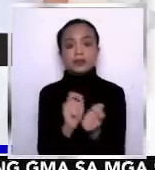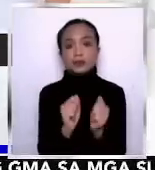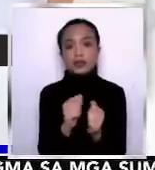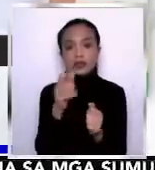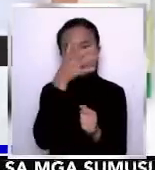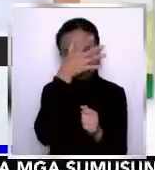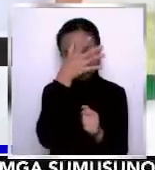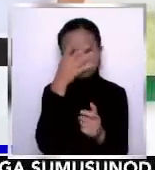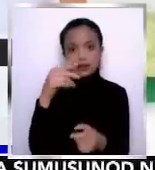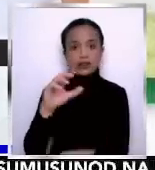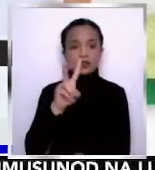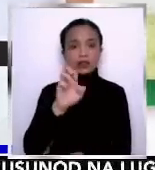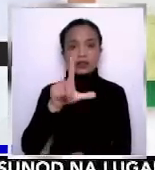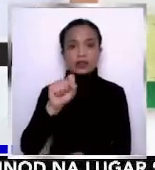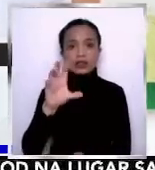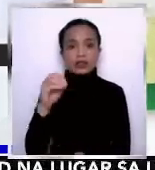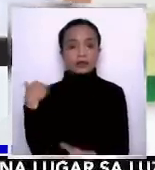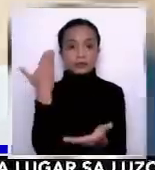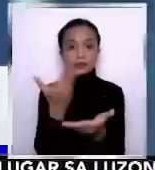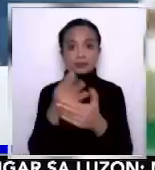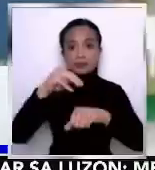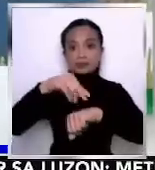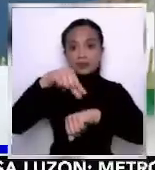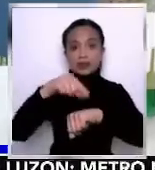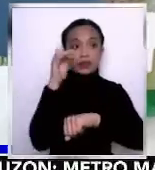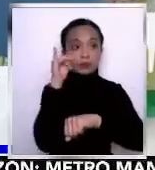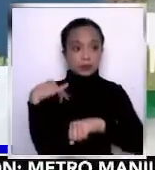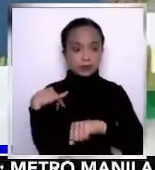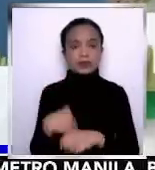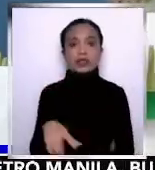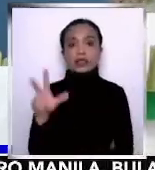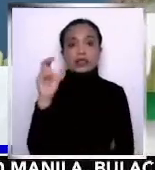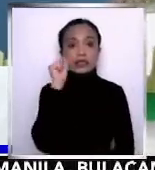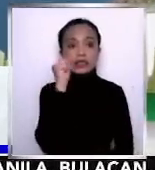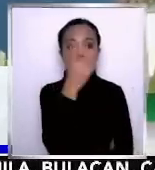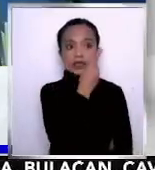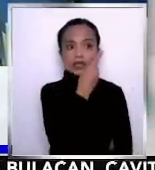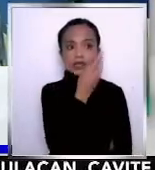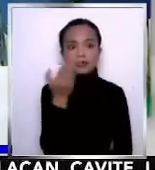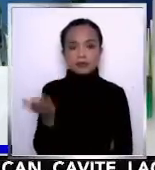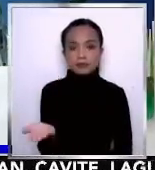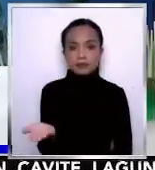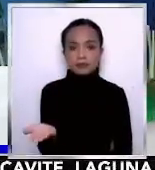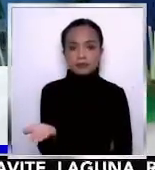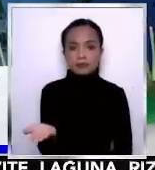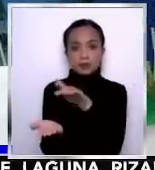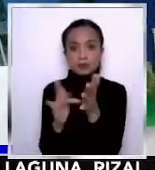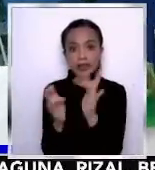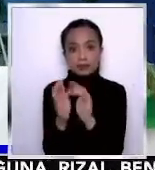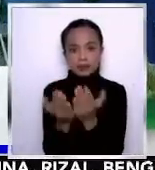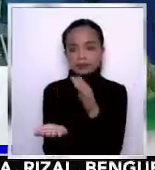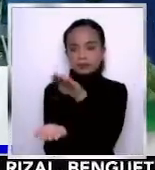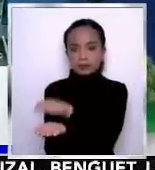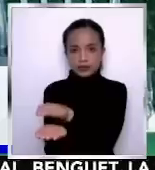Presbitero Velasco sa kanyang pagdating sa Marinduque kahapon. Si Duterte ang humawak ng Biblia sa panunumpa ni Velasco bilang kongresista sa harap ni Supreme